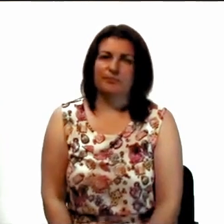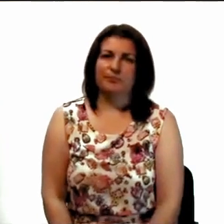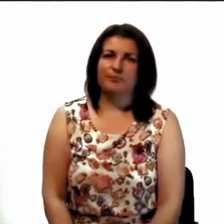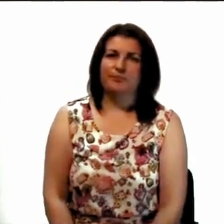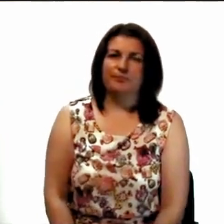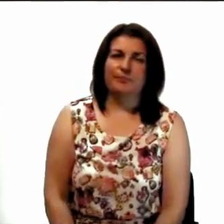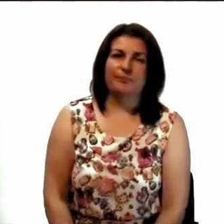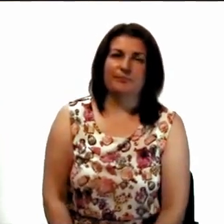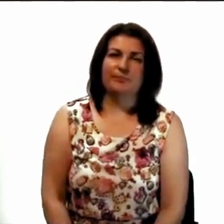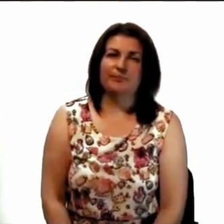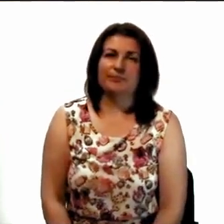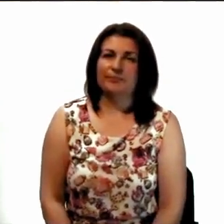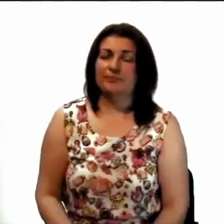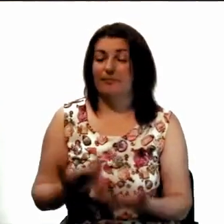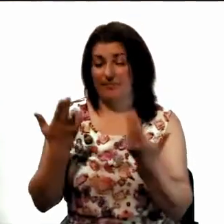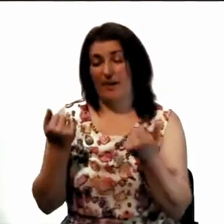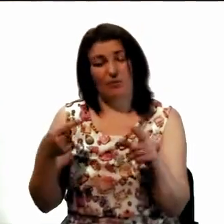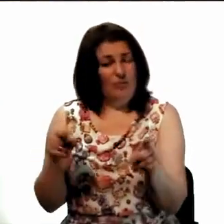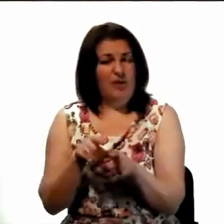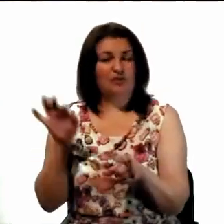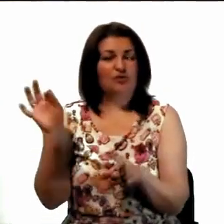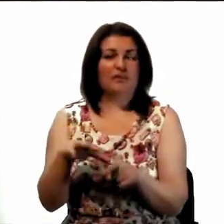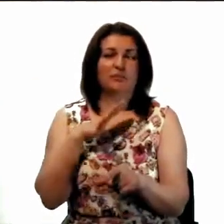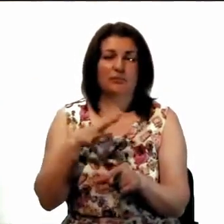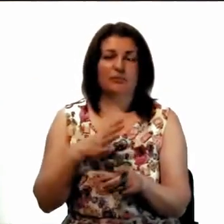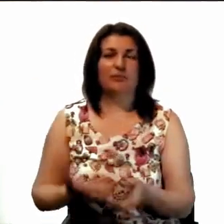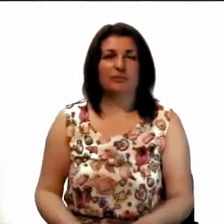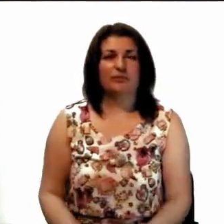Да? Ну, так часто бывает.